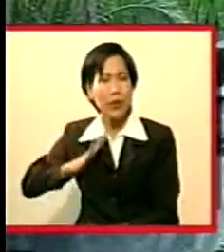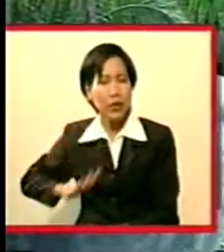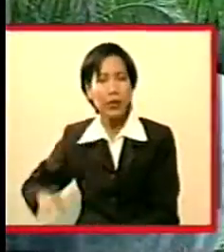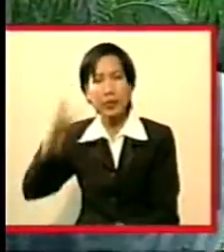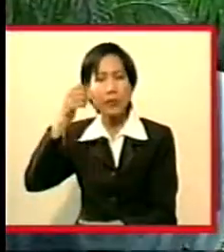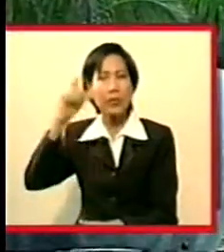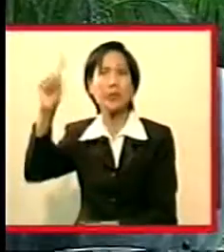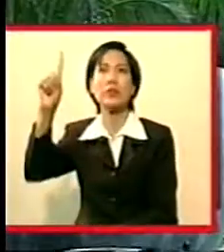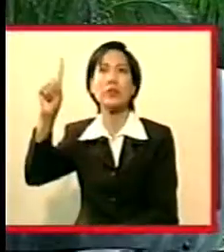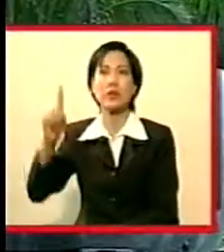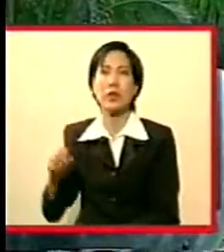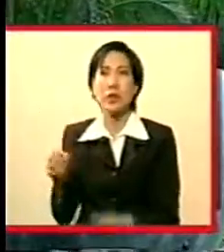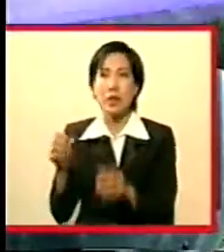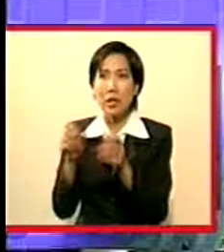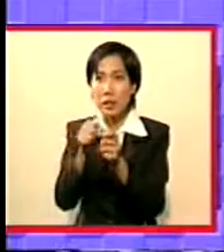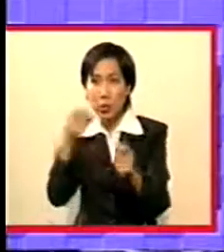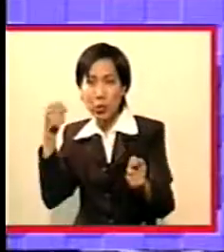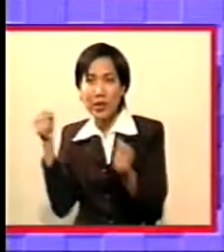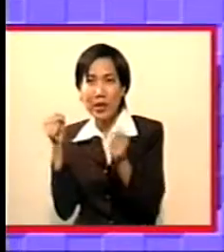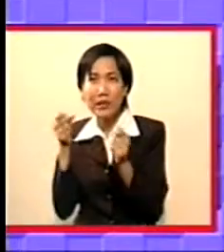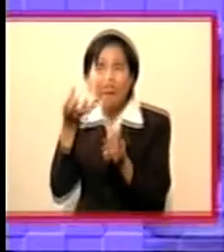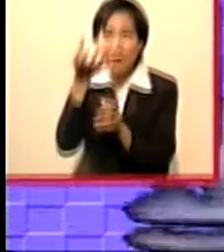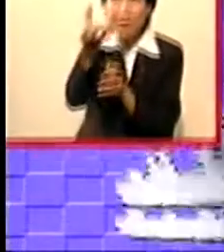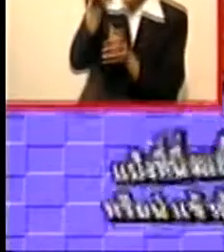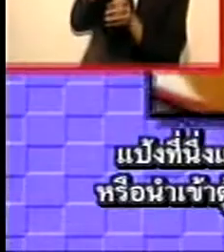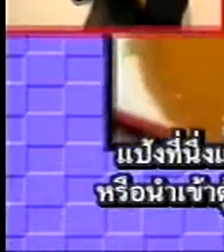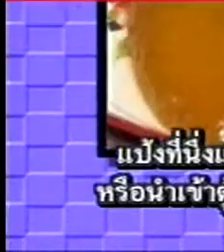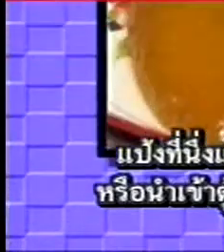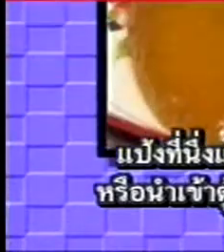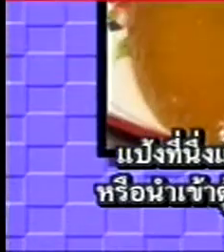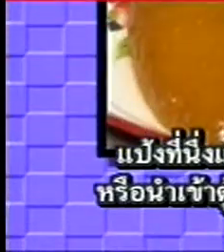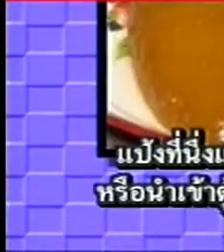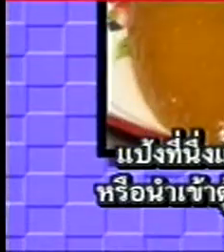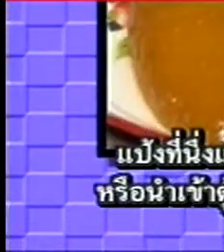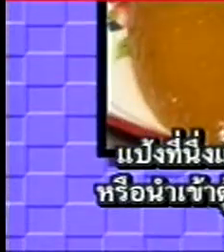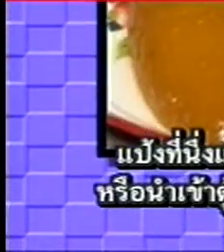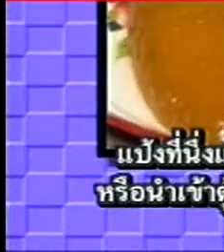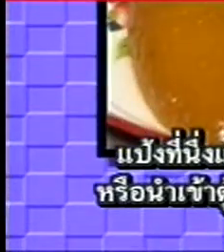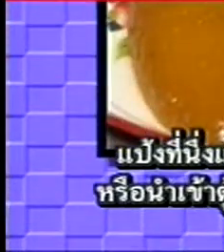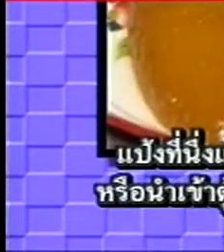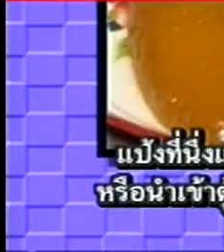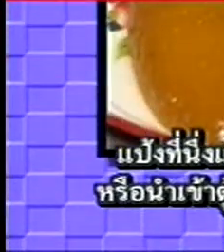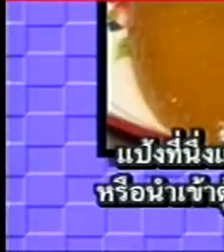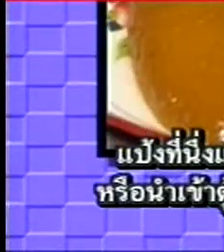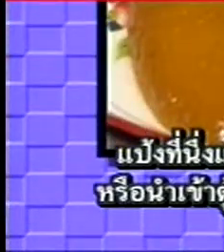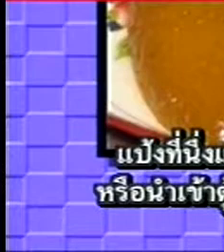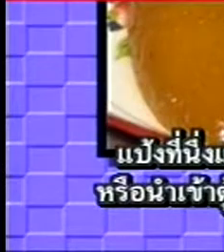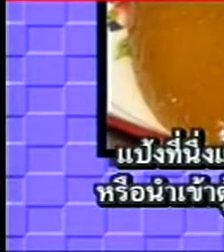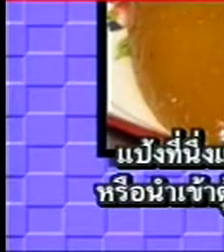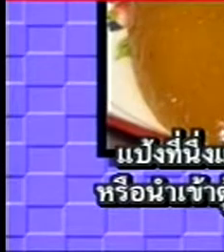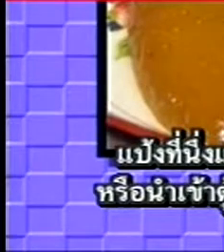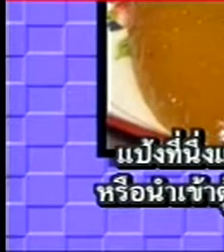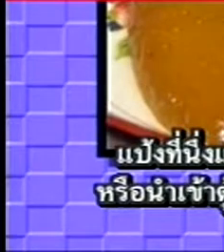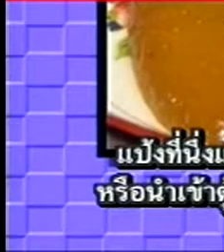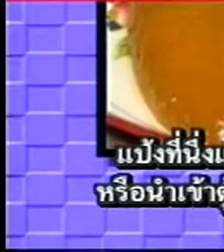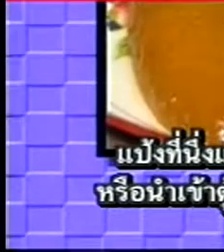นถ้าหากมีตู้เย็นนะครับก็นำเข้าตู้เย็นประมาณ4หรือ5ชั่วโมงเพื่อให้แป้งแข็งตัวจะได้หั่นเป็นแว่นๆได้